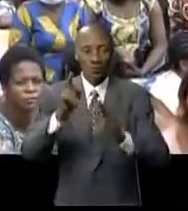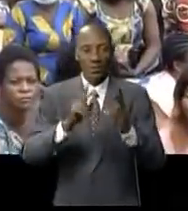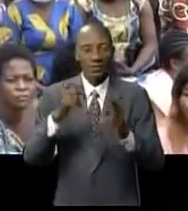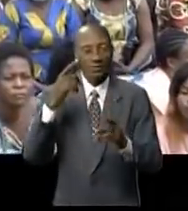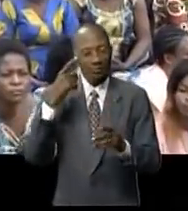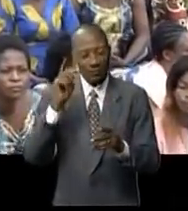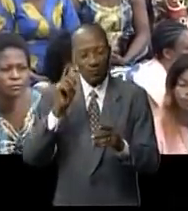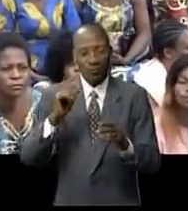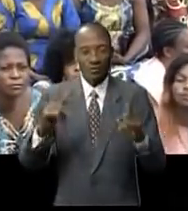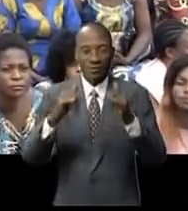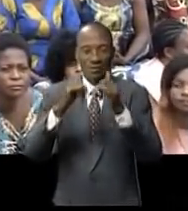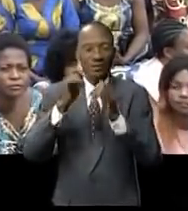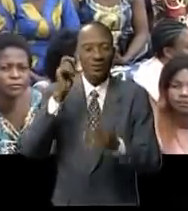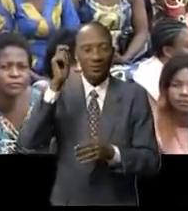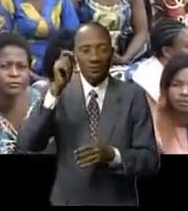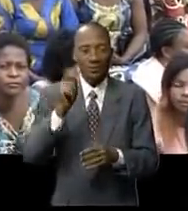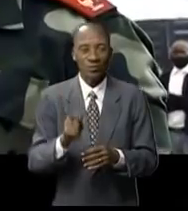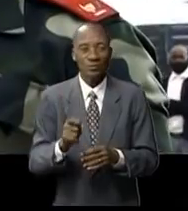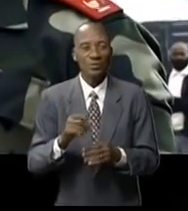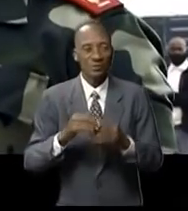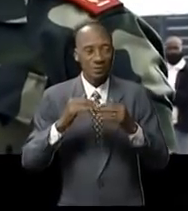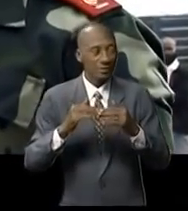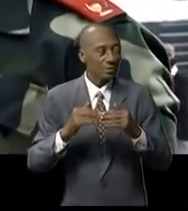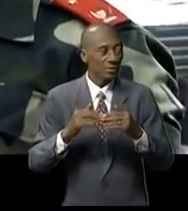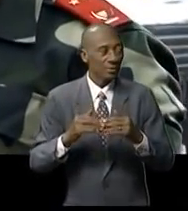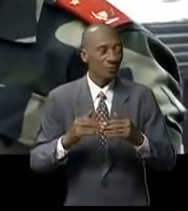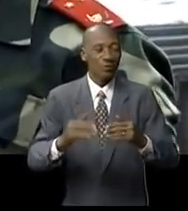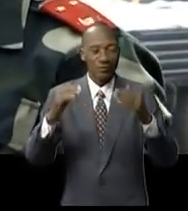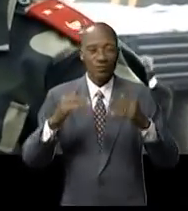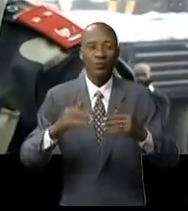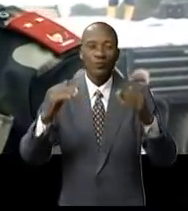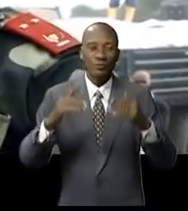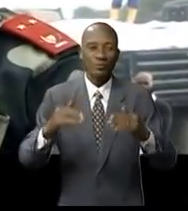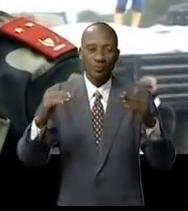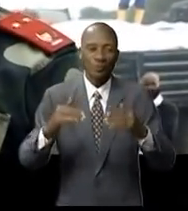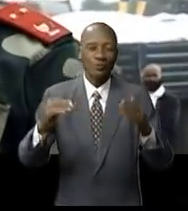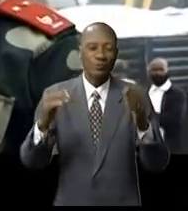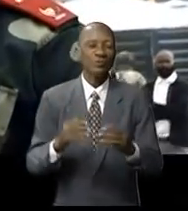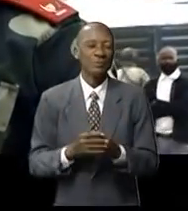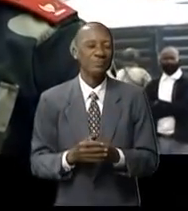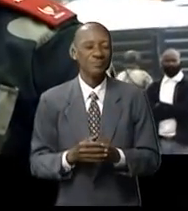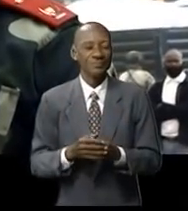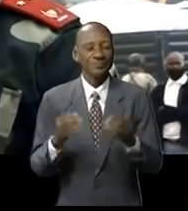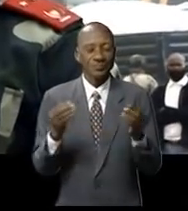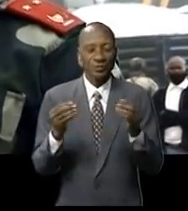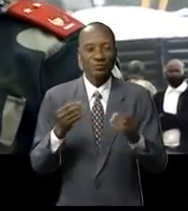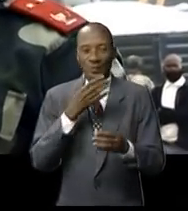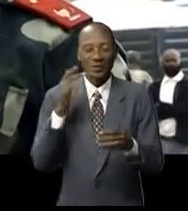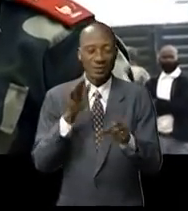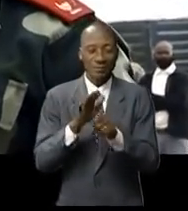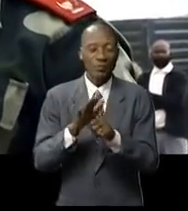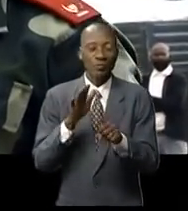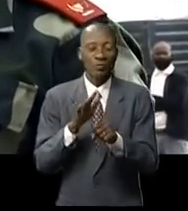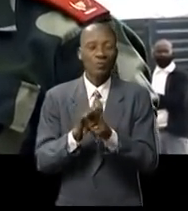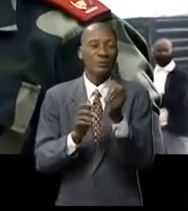2021. Et une production attendue de 10 000 tonnes de maïs en 2022.